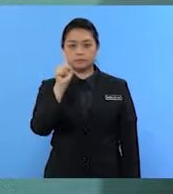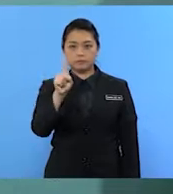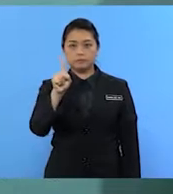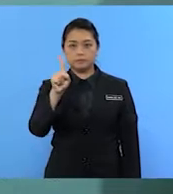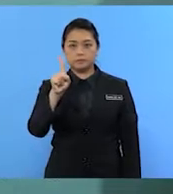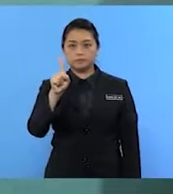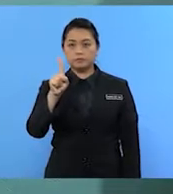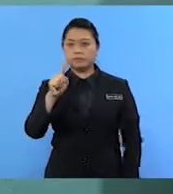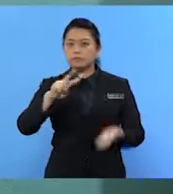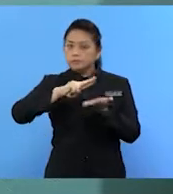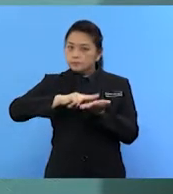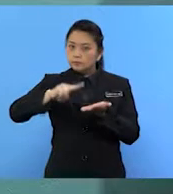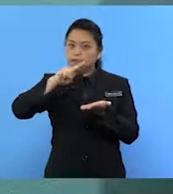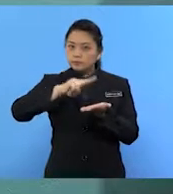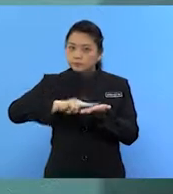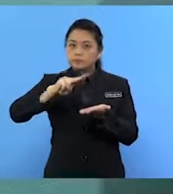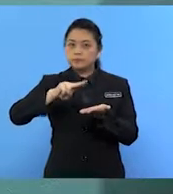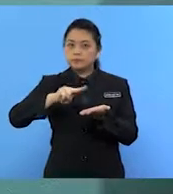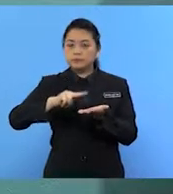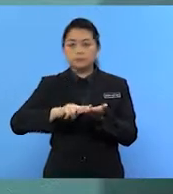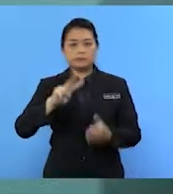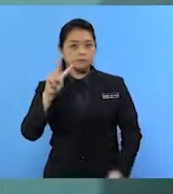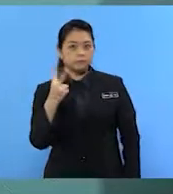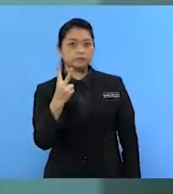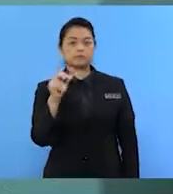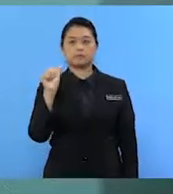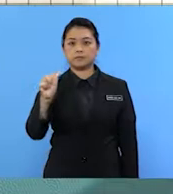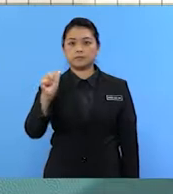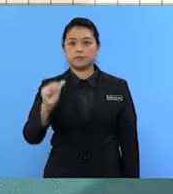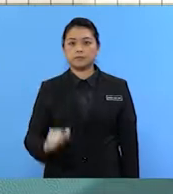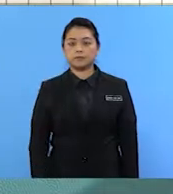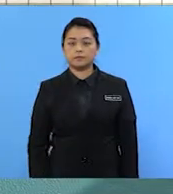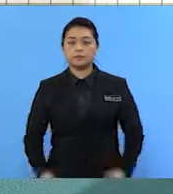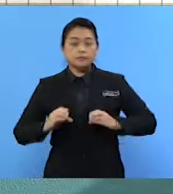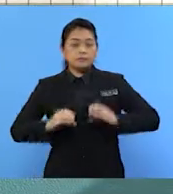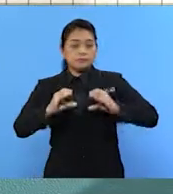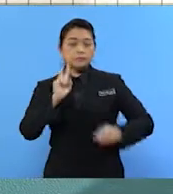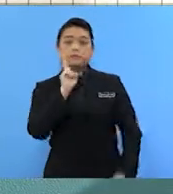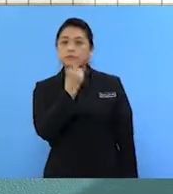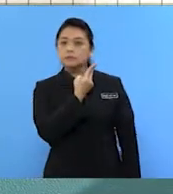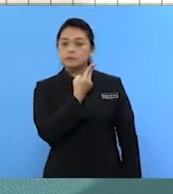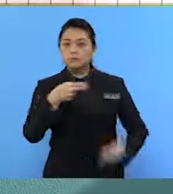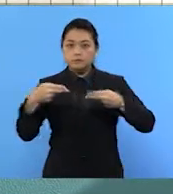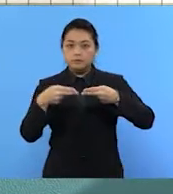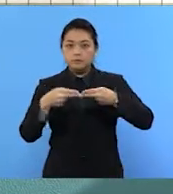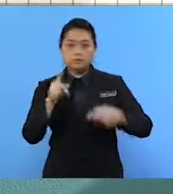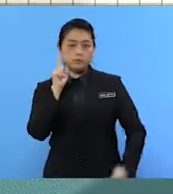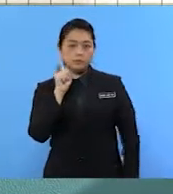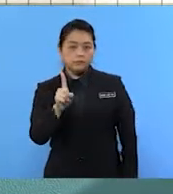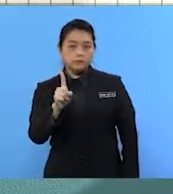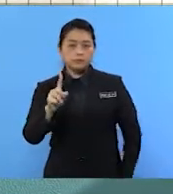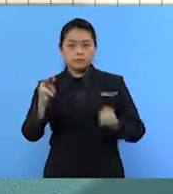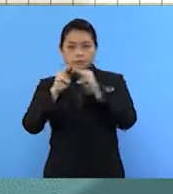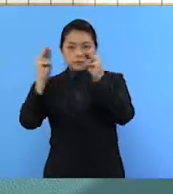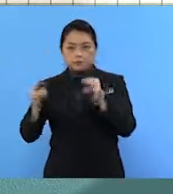A^-1 dibaca sebagai songsang A. Secara umumnya, hubungan suatu matriks